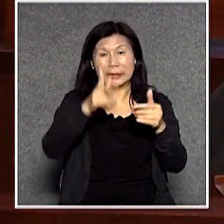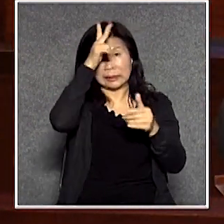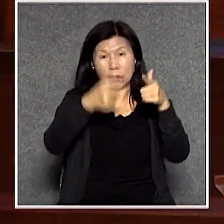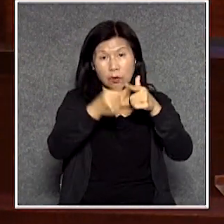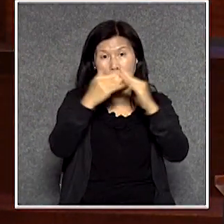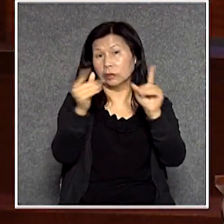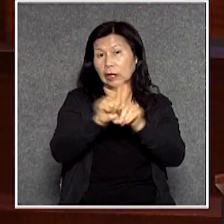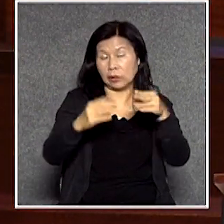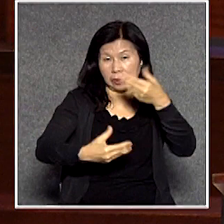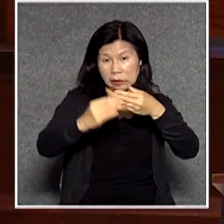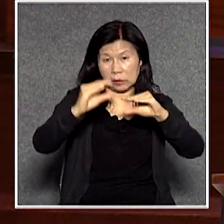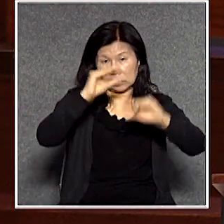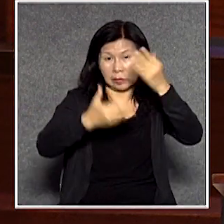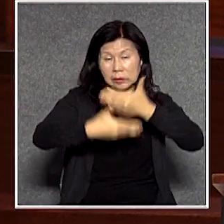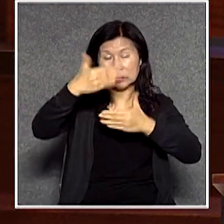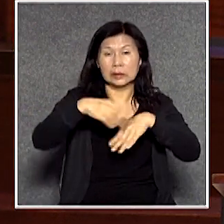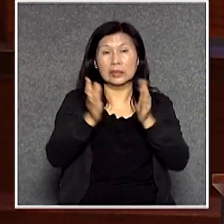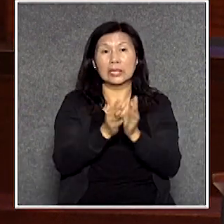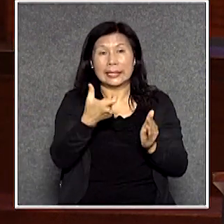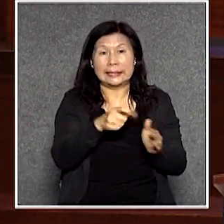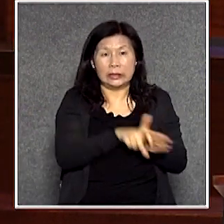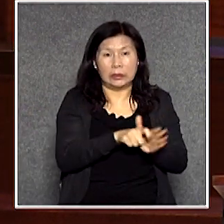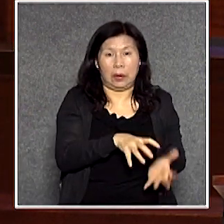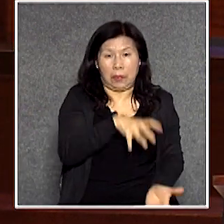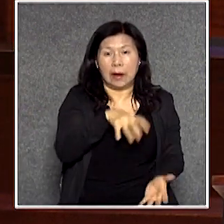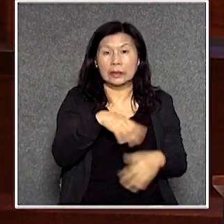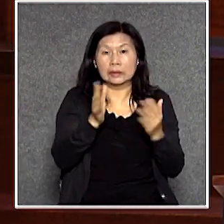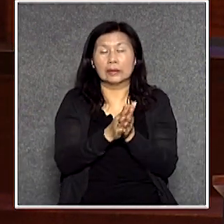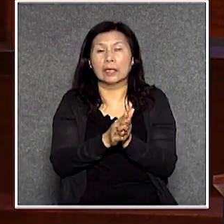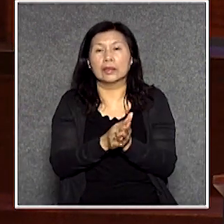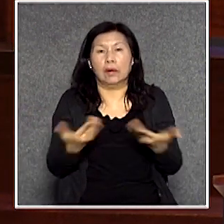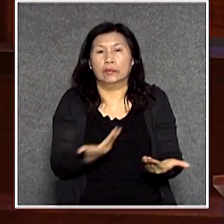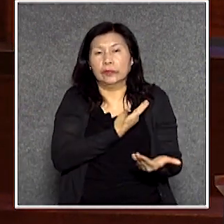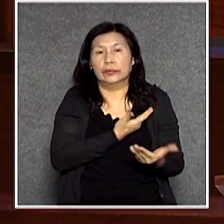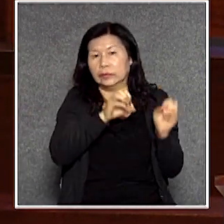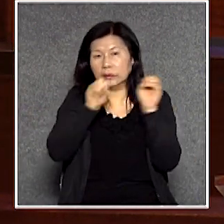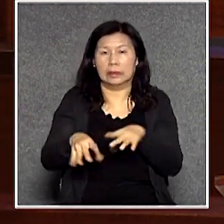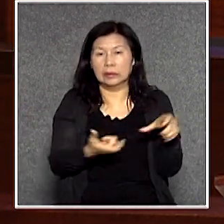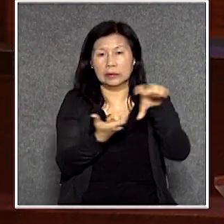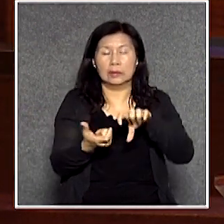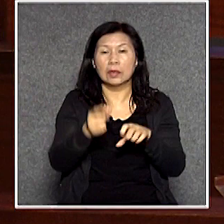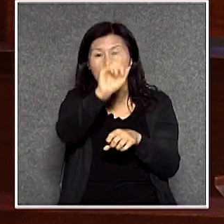係嘛？仲唔係善財難捨冤枉甘心啊？8個字講曬啦。喂，邊個